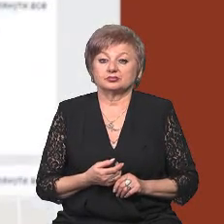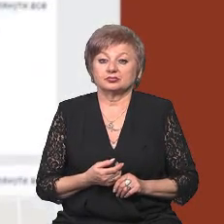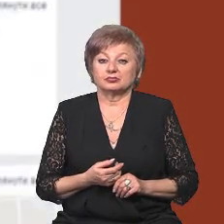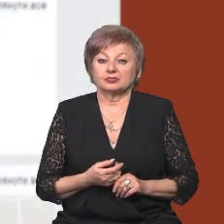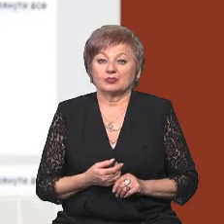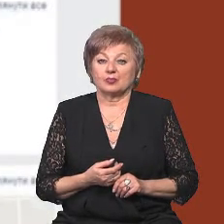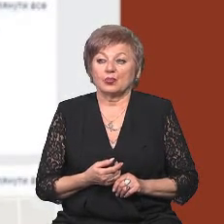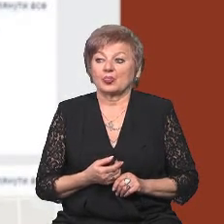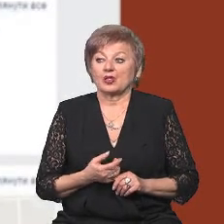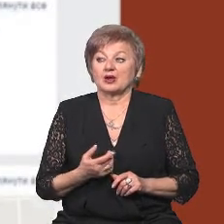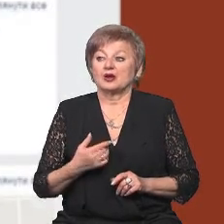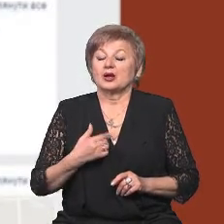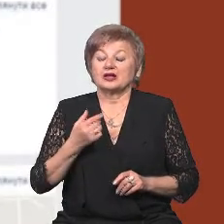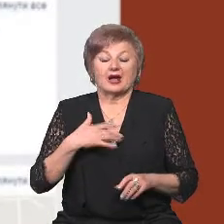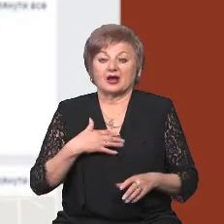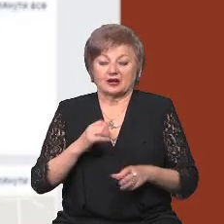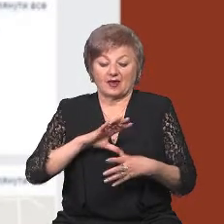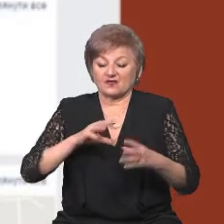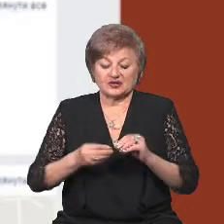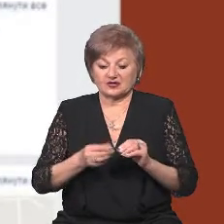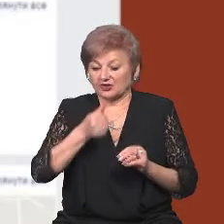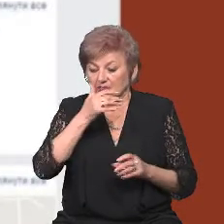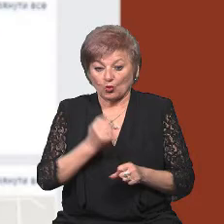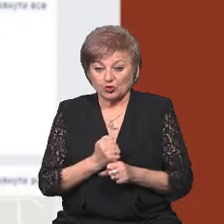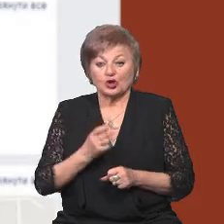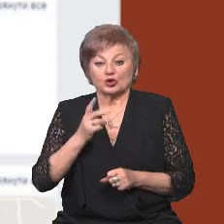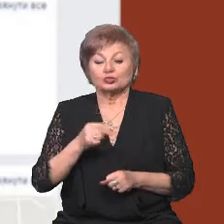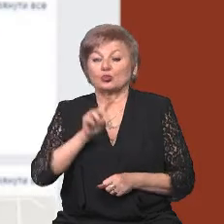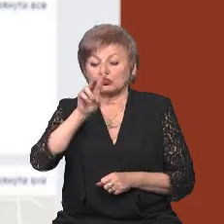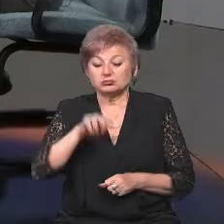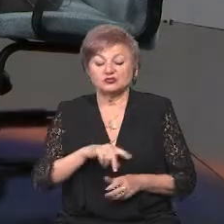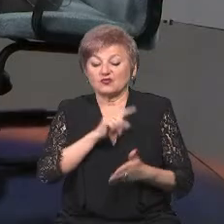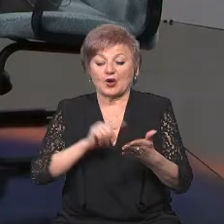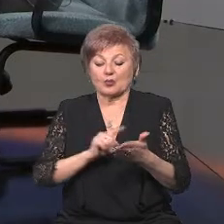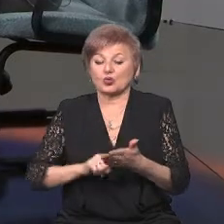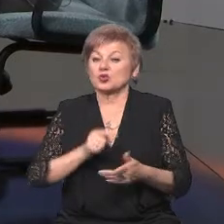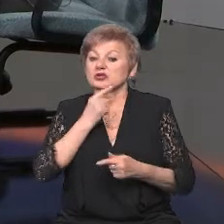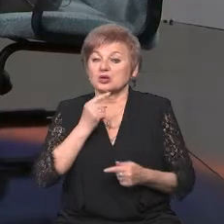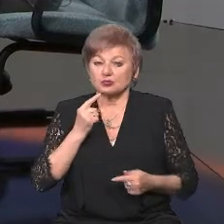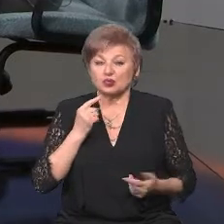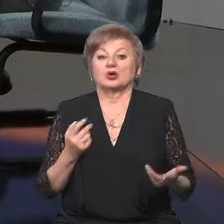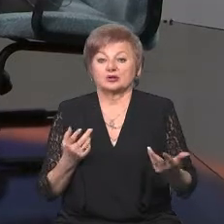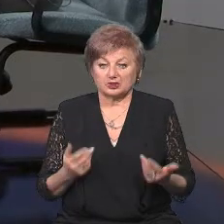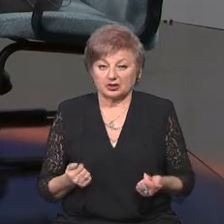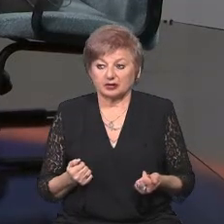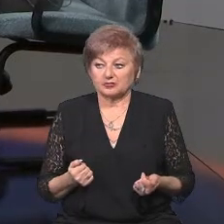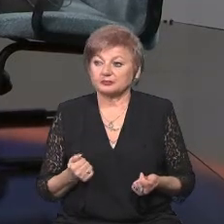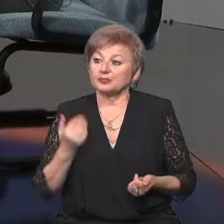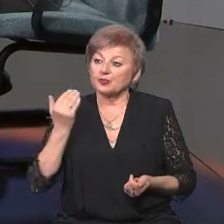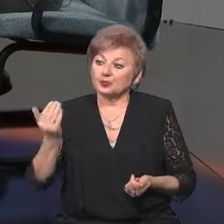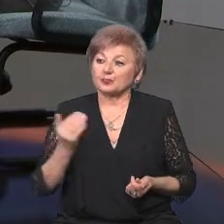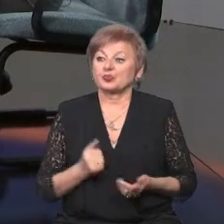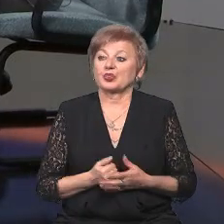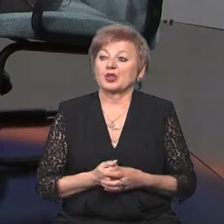Ми не можемо робити якісь певні висновки з цих коментарів, але те, що запитань багато, то це дійсно. От, пані Марино, от